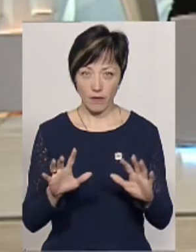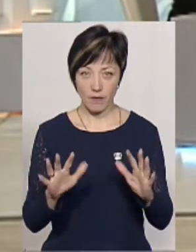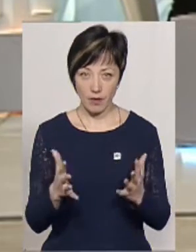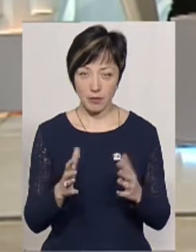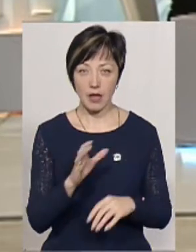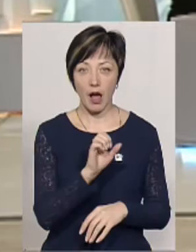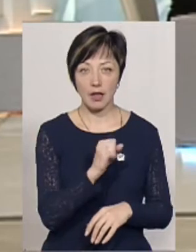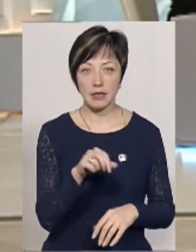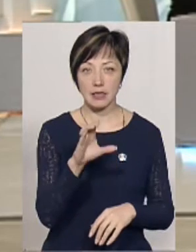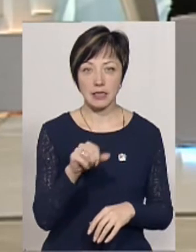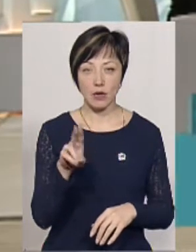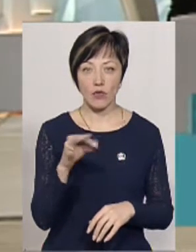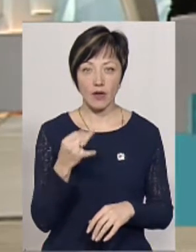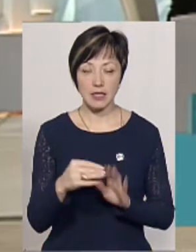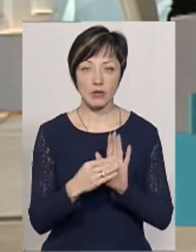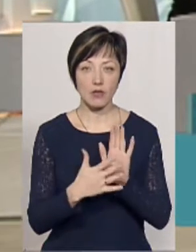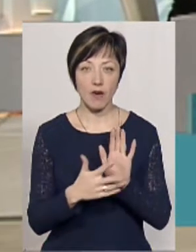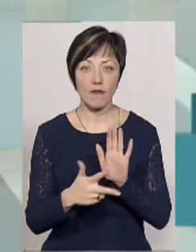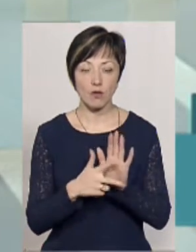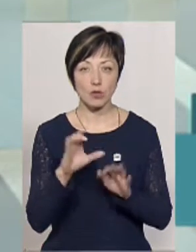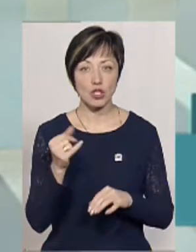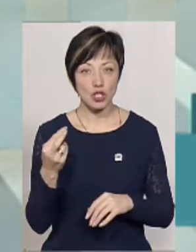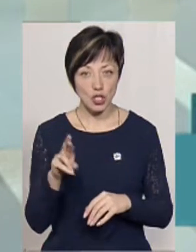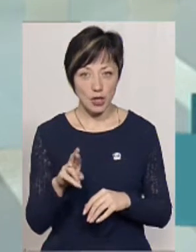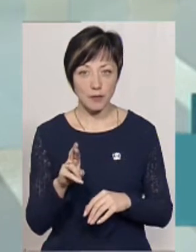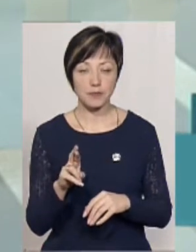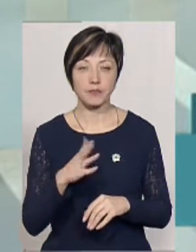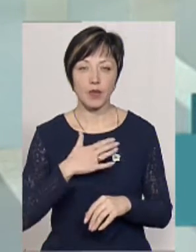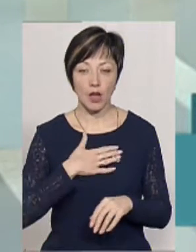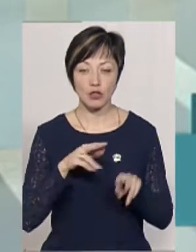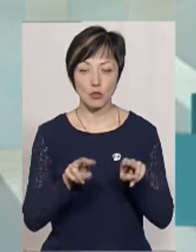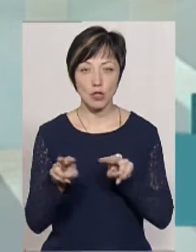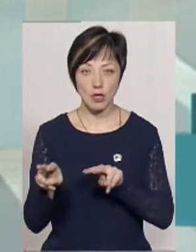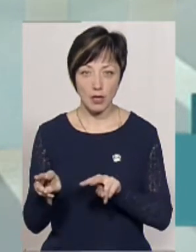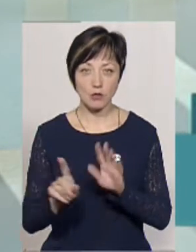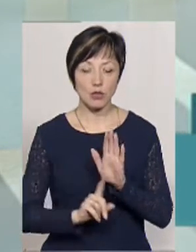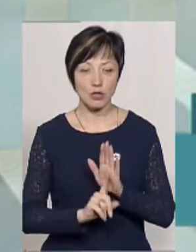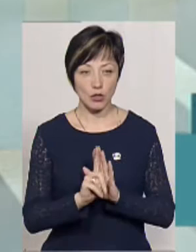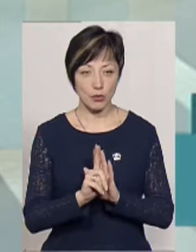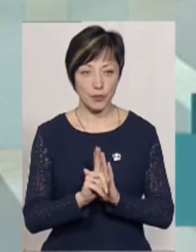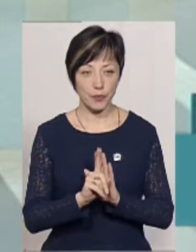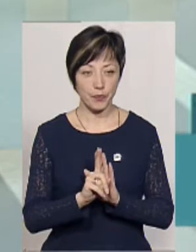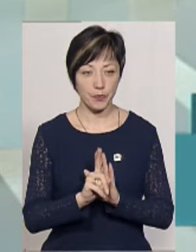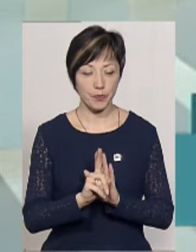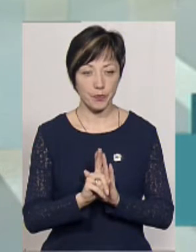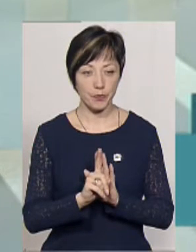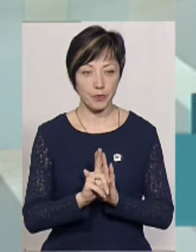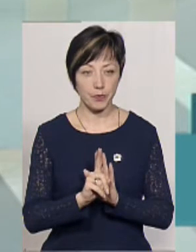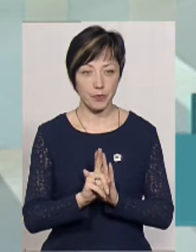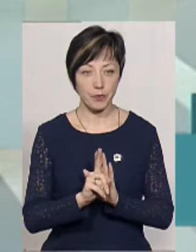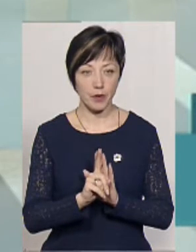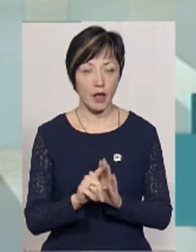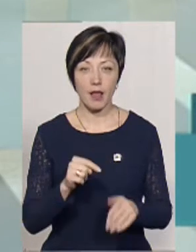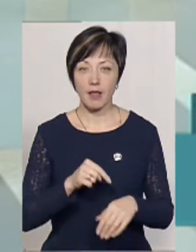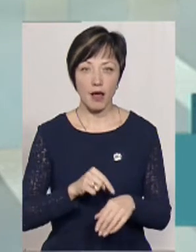Андрій Садовий вже зареєструвався 8 січня. Зареєструвався, так. Тобто наш спостерігач, він спочатку